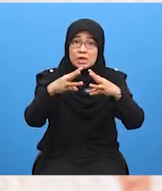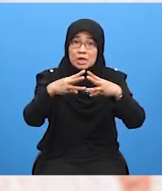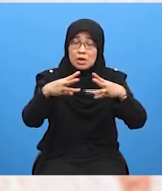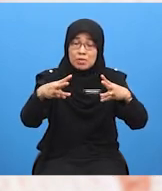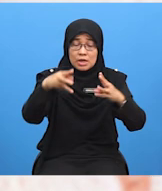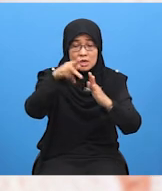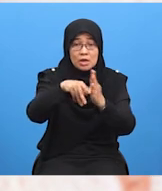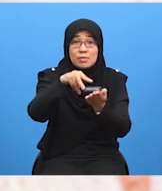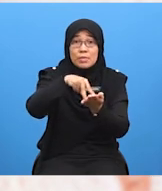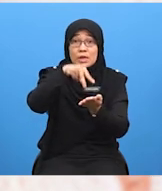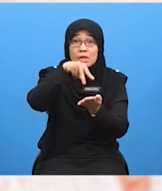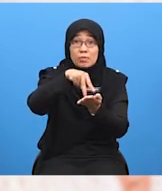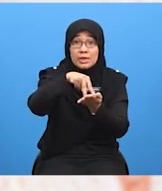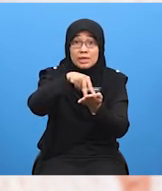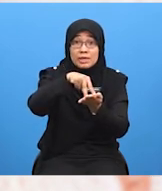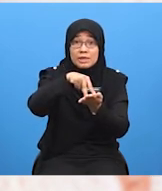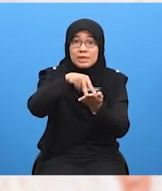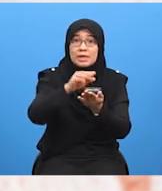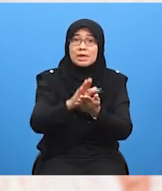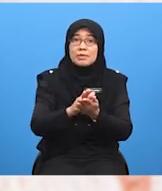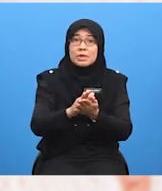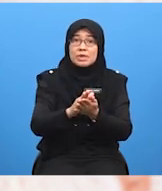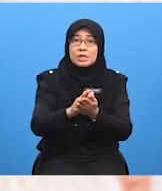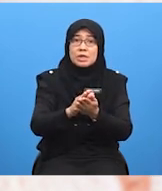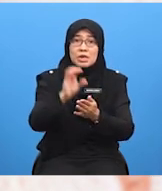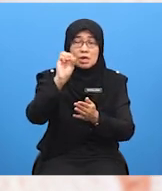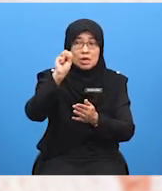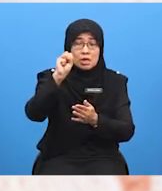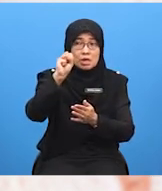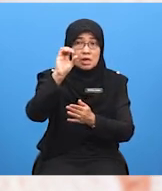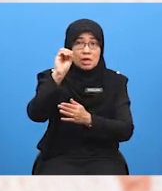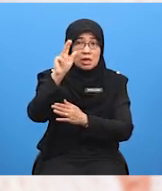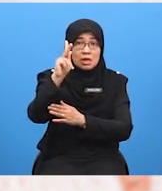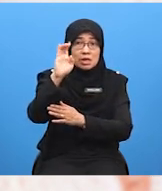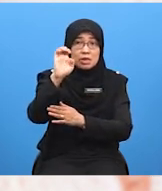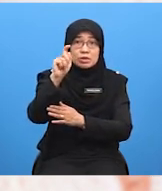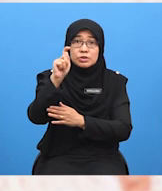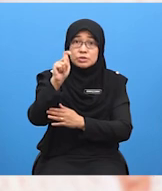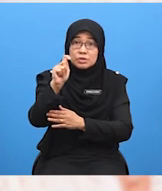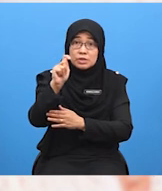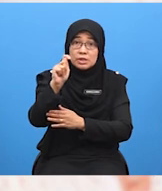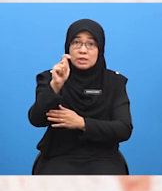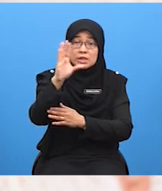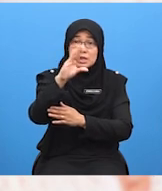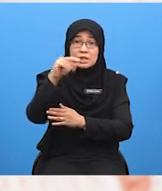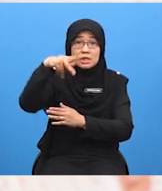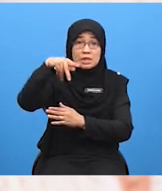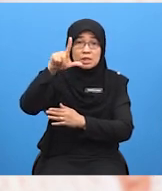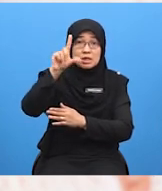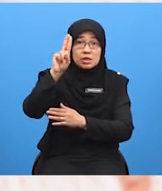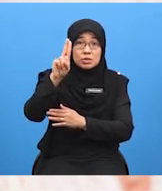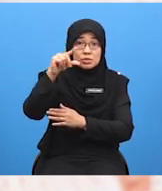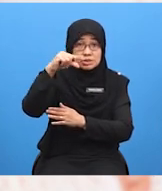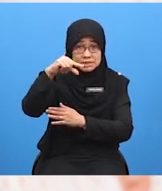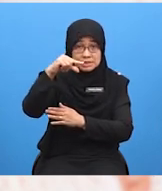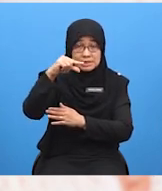berfungsi sebagai satu medium untuk menyambungkan litar pelompat dengan komponen.